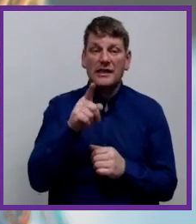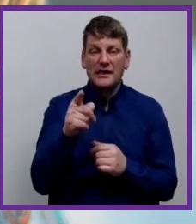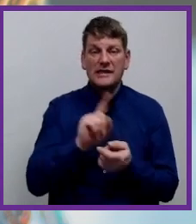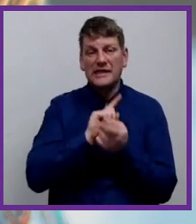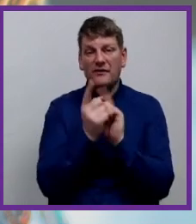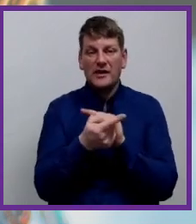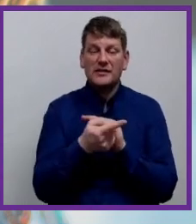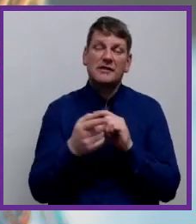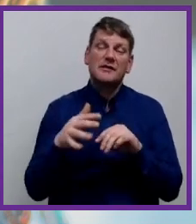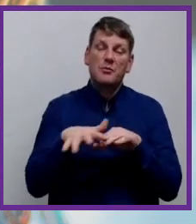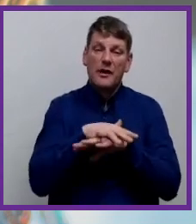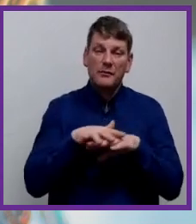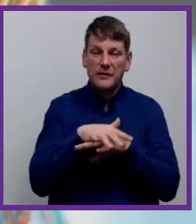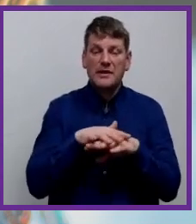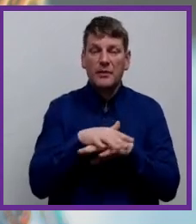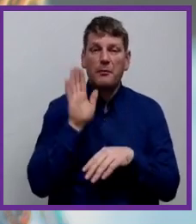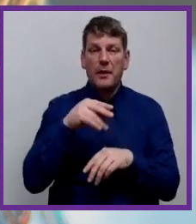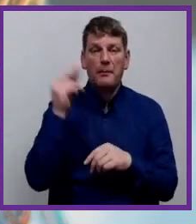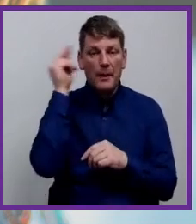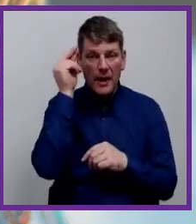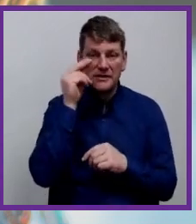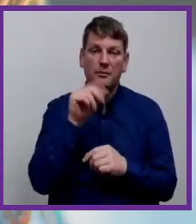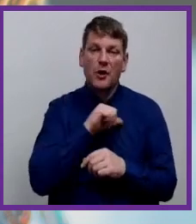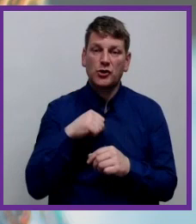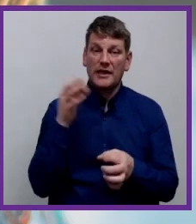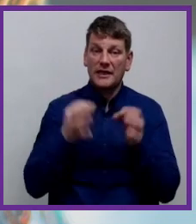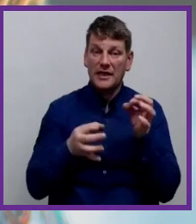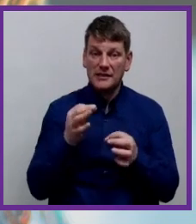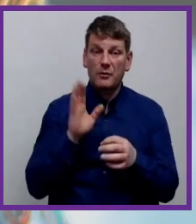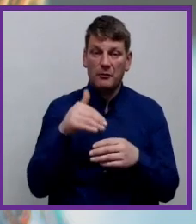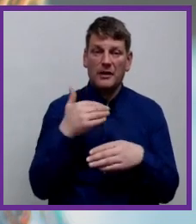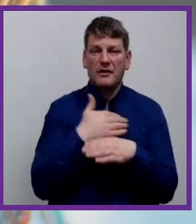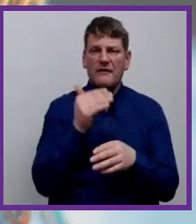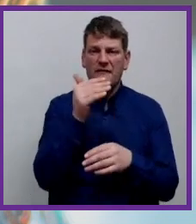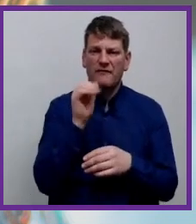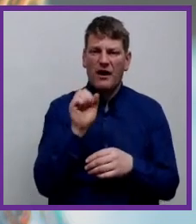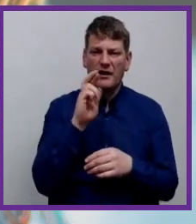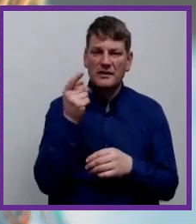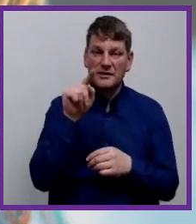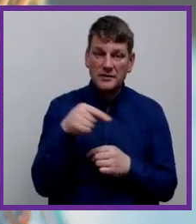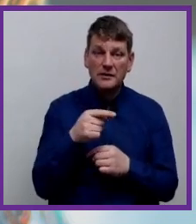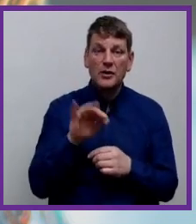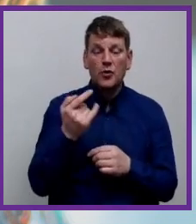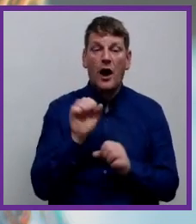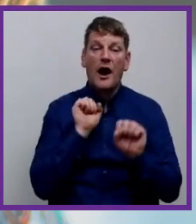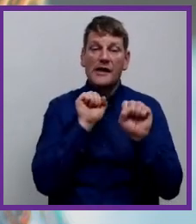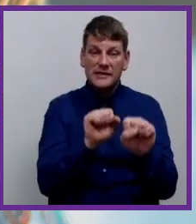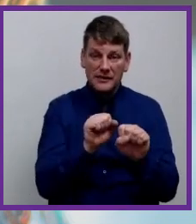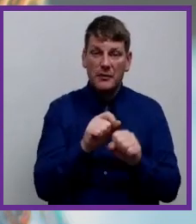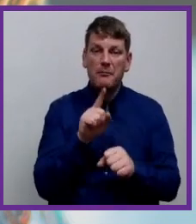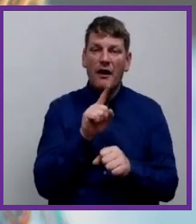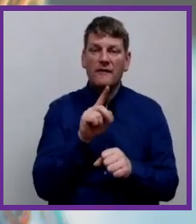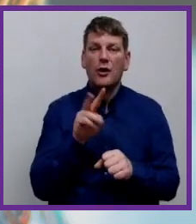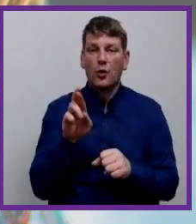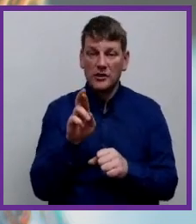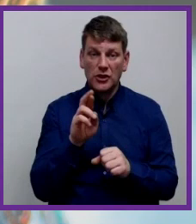mazliet arī sabiedrībai par pamācību pašai tiesai, par darēt tādu farsu, jo aistāvība, Pāvila Rozītis